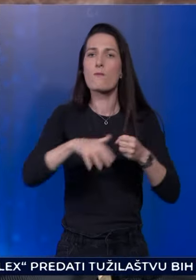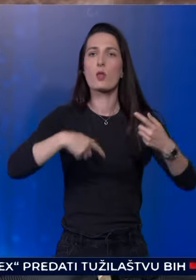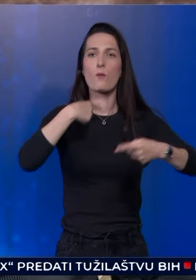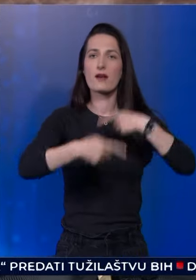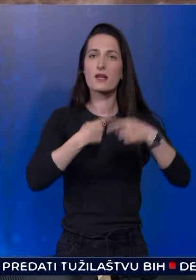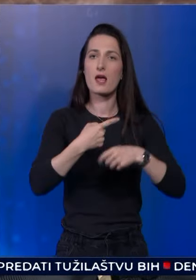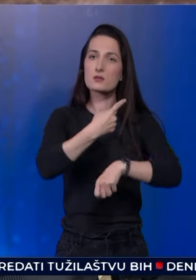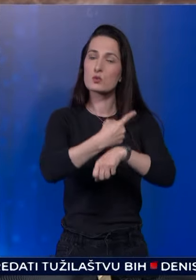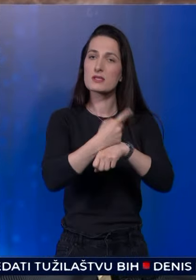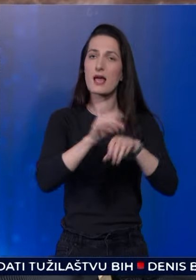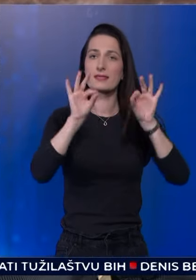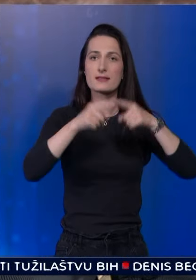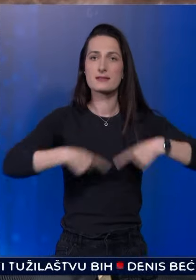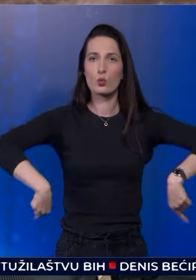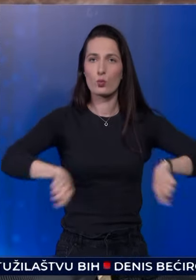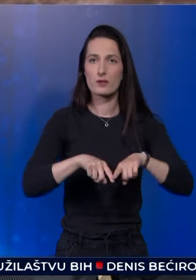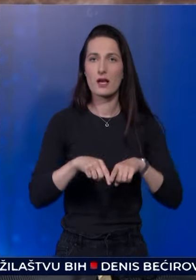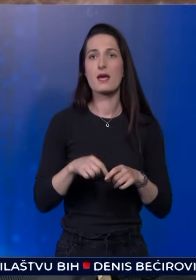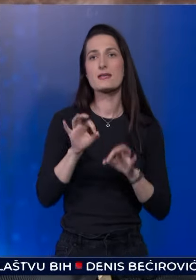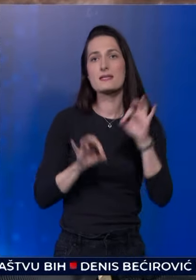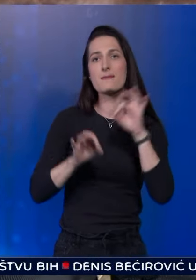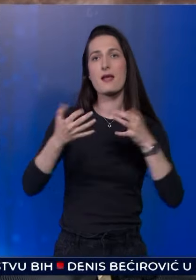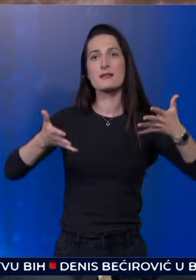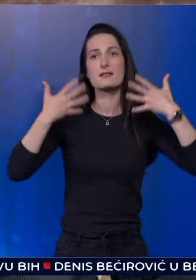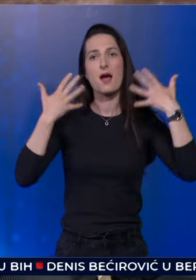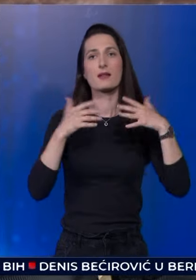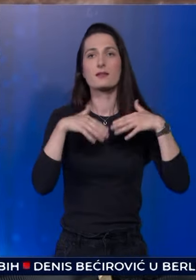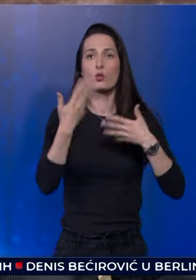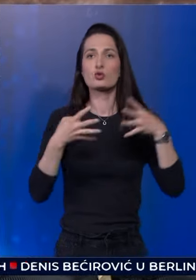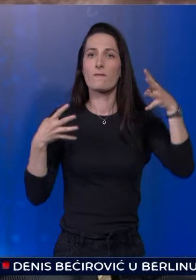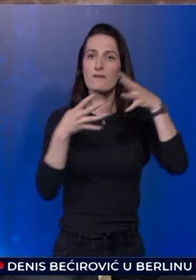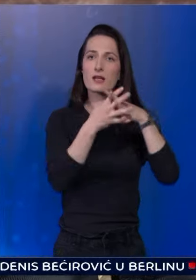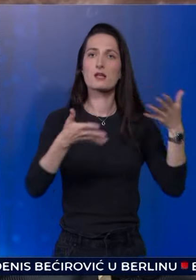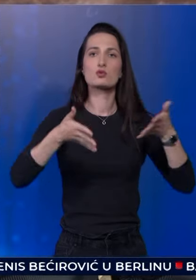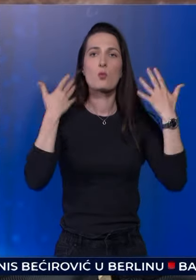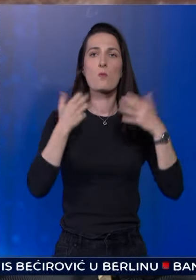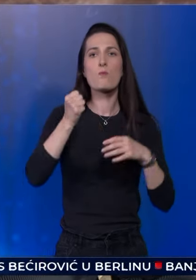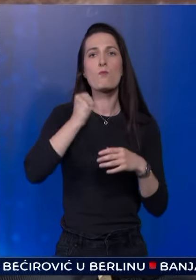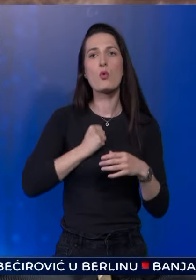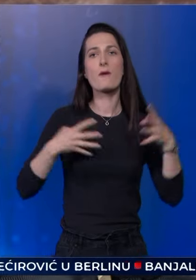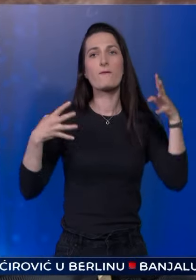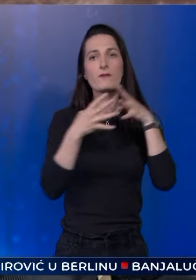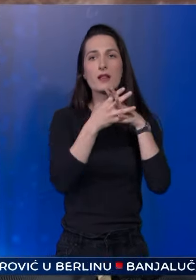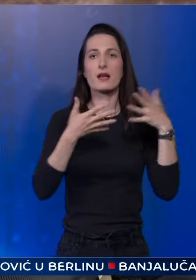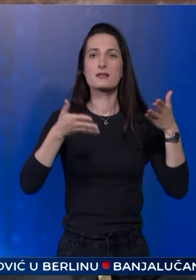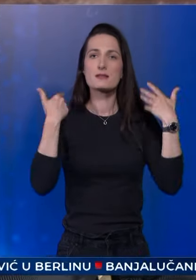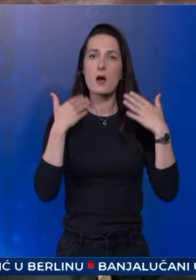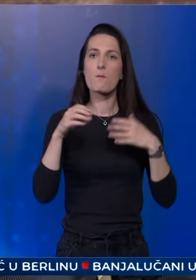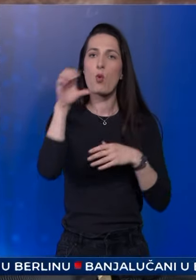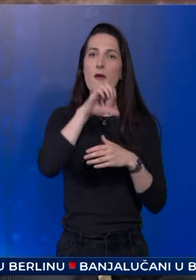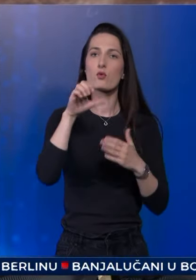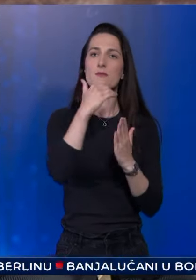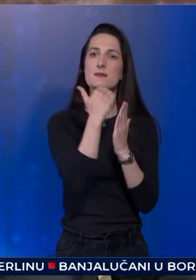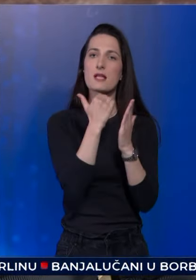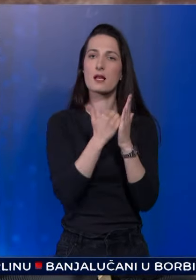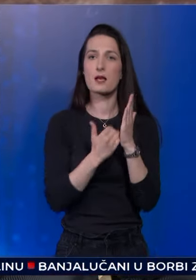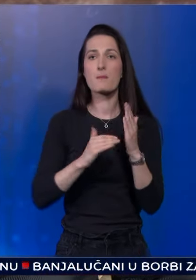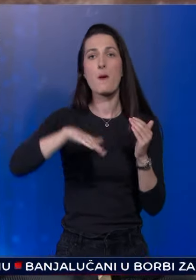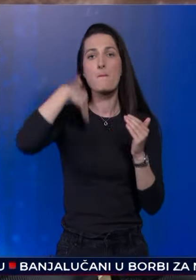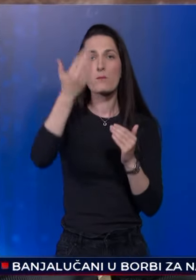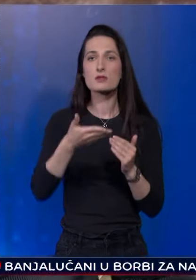to ventilaciju koja je oko na sat 10 kubika izmjene zraka. Također,